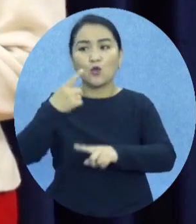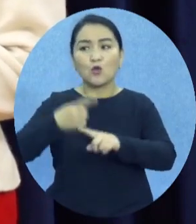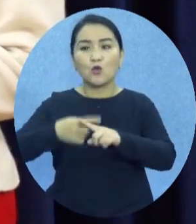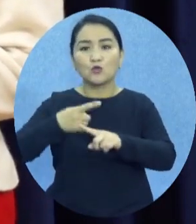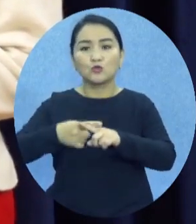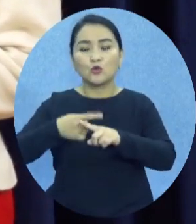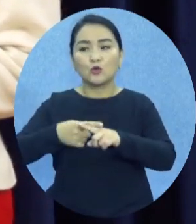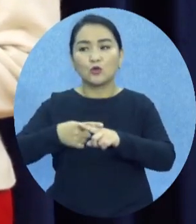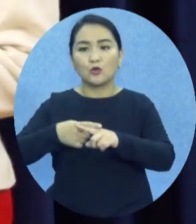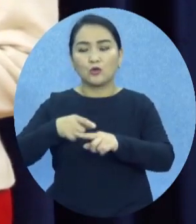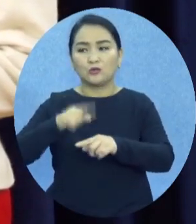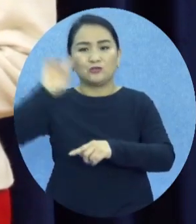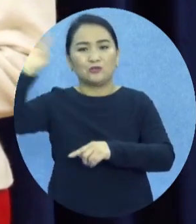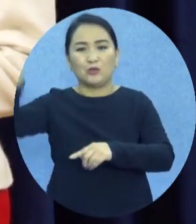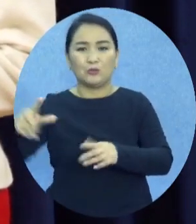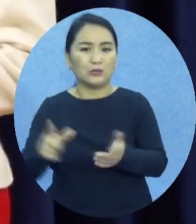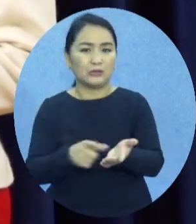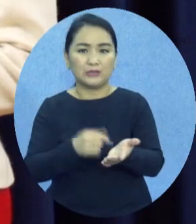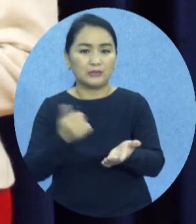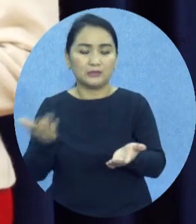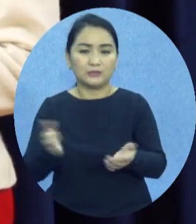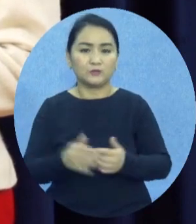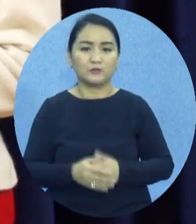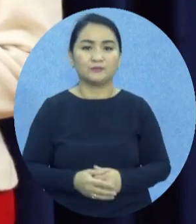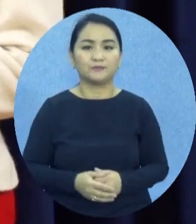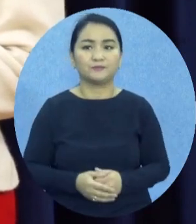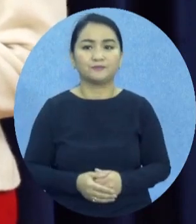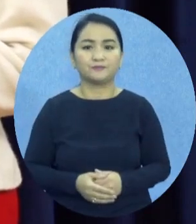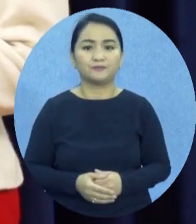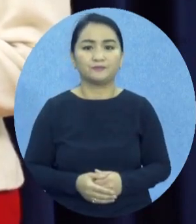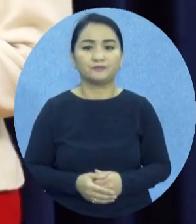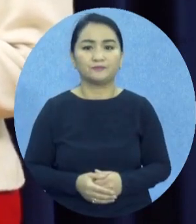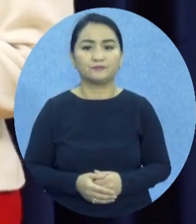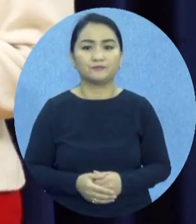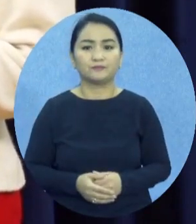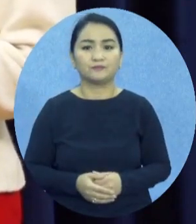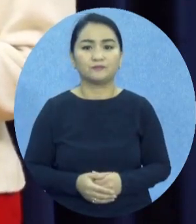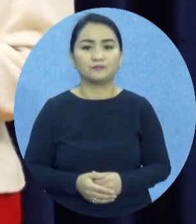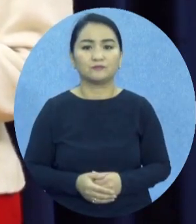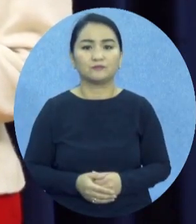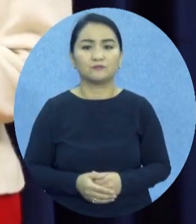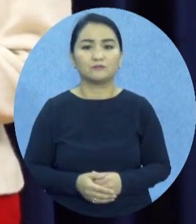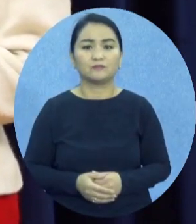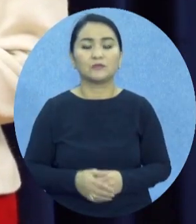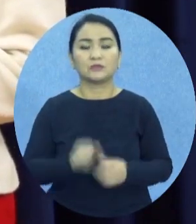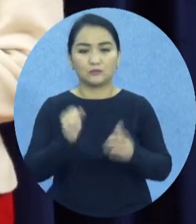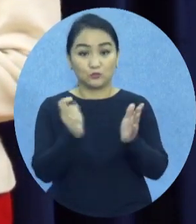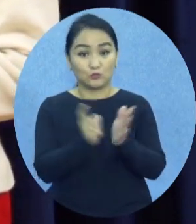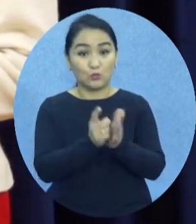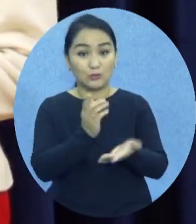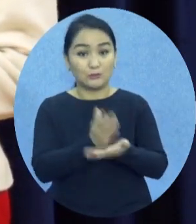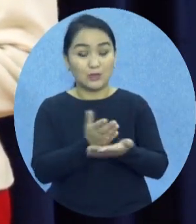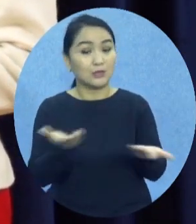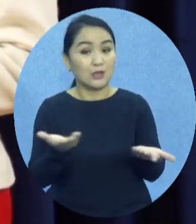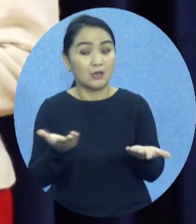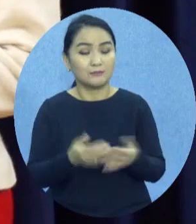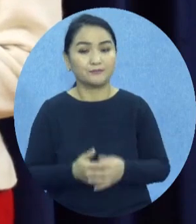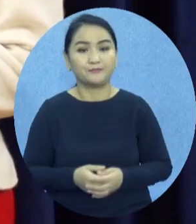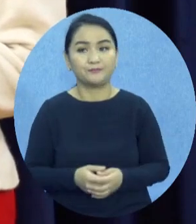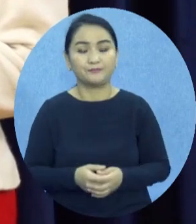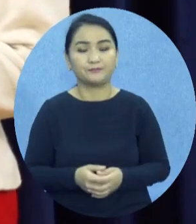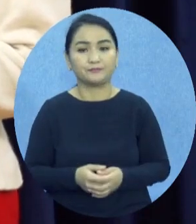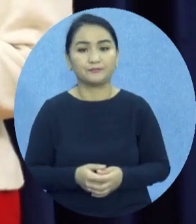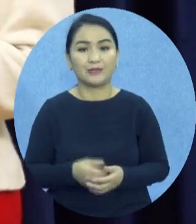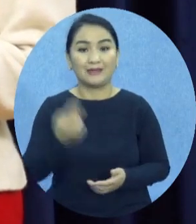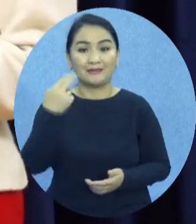шаардлагагүй явахгүй байх. Тэгээд тэр нь асууж чухал байгаад байна. Яагаад гэвэл артерийн даралттай,